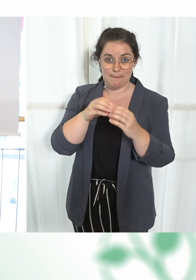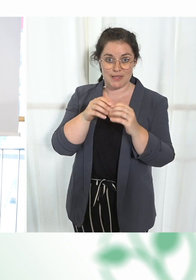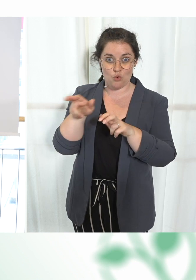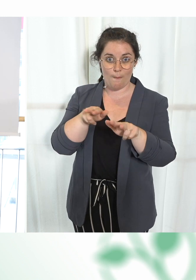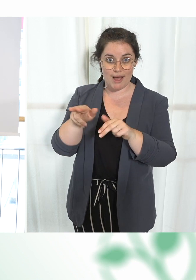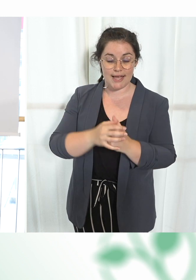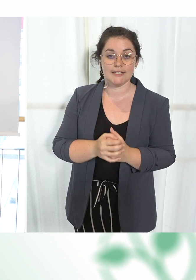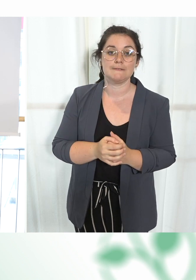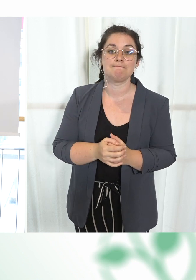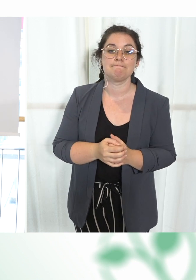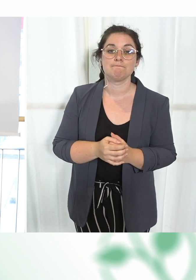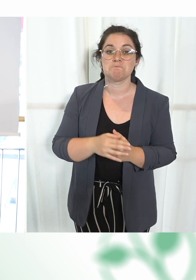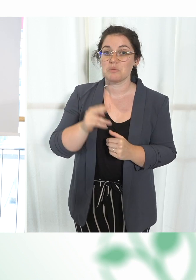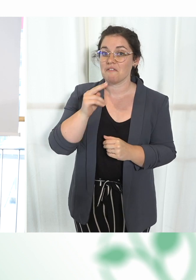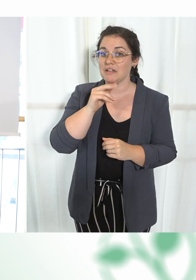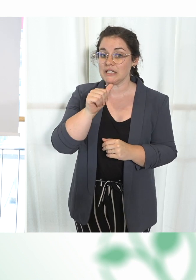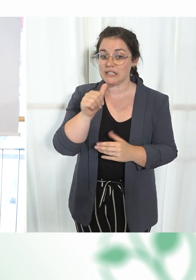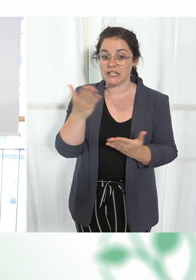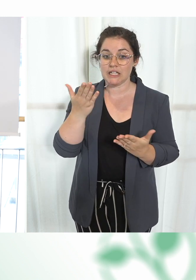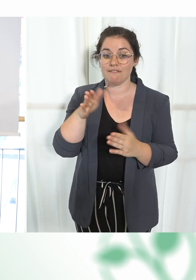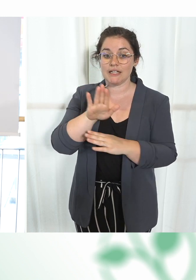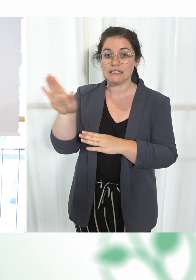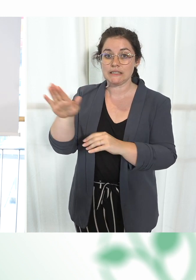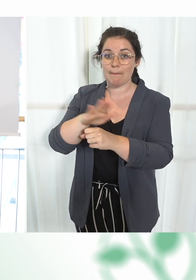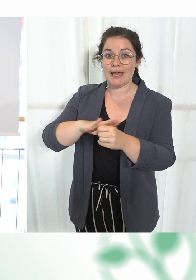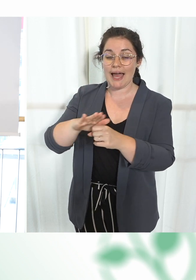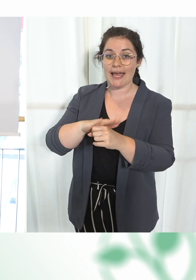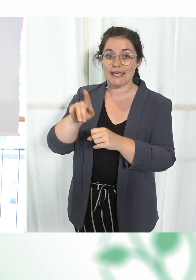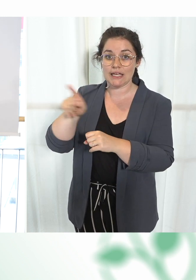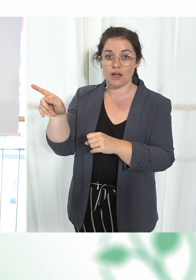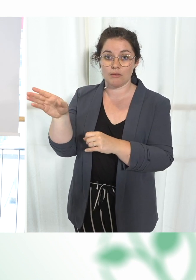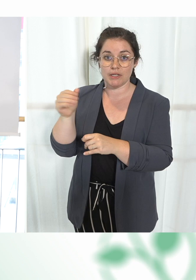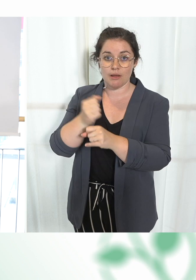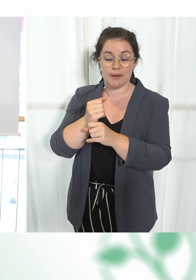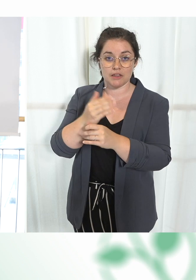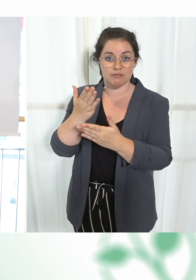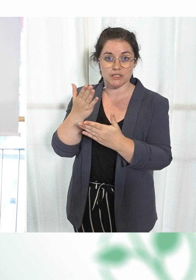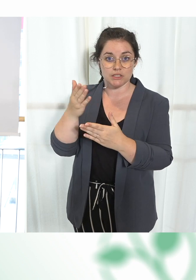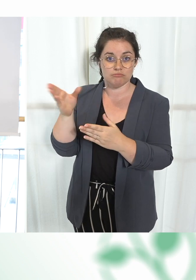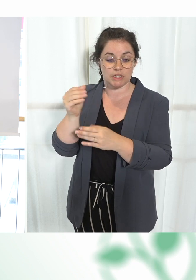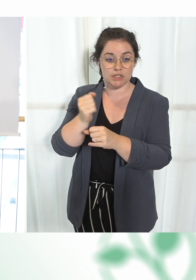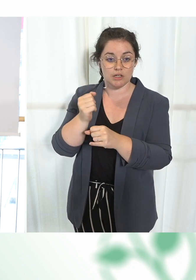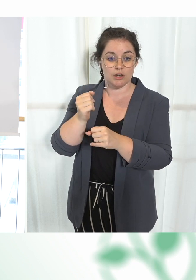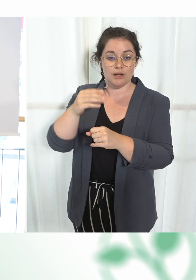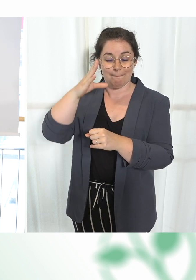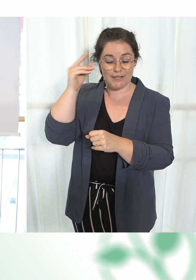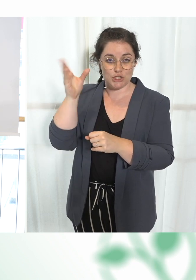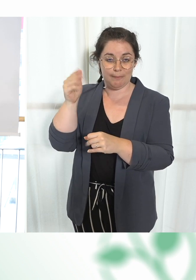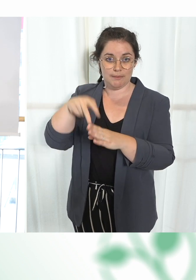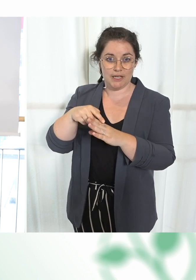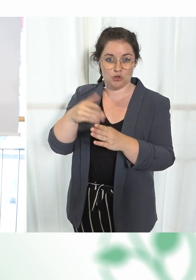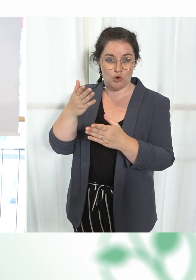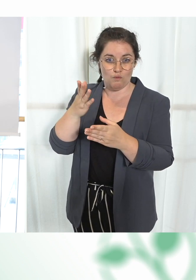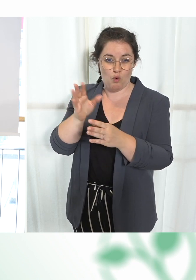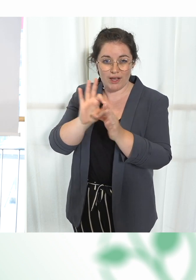Biomarkt. Wenn nicht, in welchen Bereichen arbeiten denn Ihre Mitarbeiterinnen und Mitarbeiter mit Behinderungen? Sie haben es